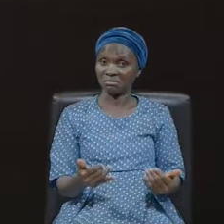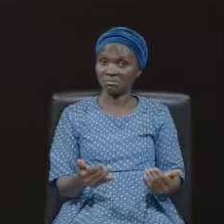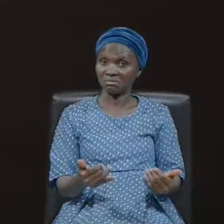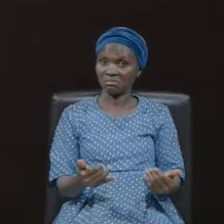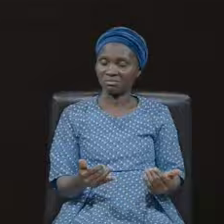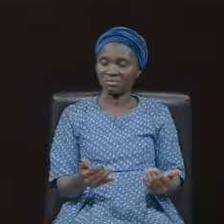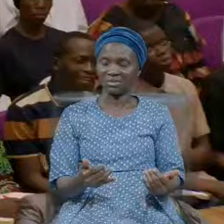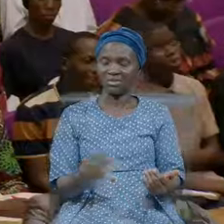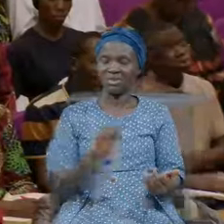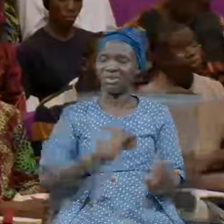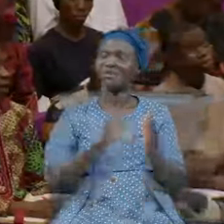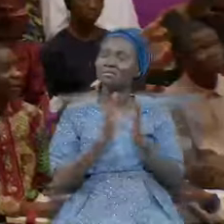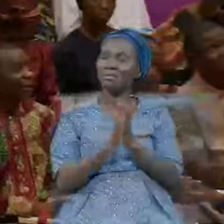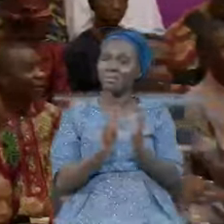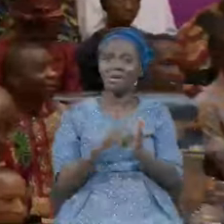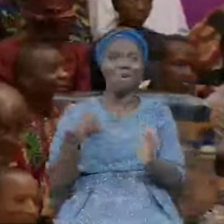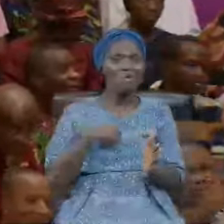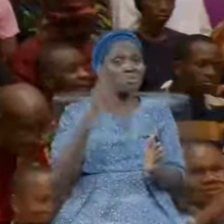nous allons prier.